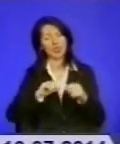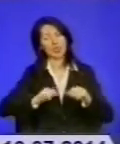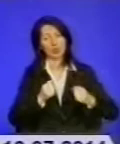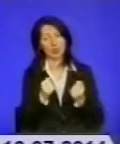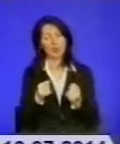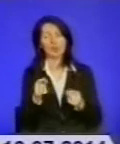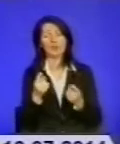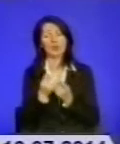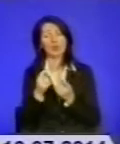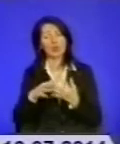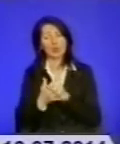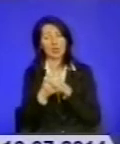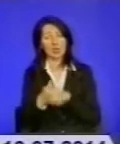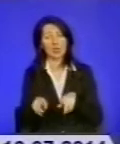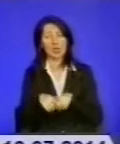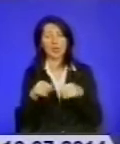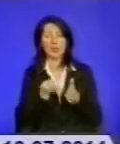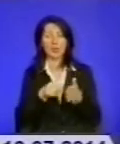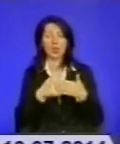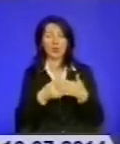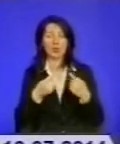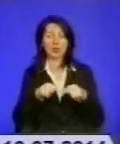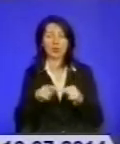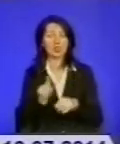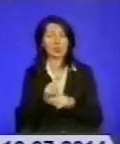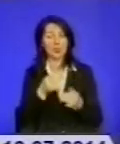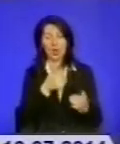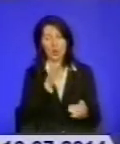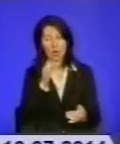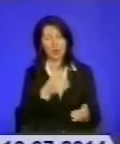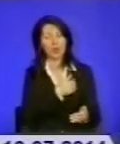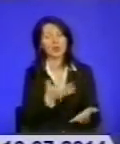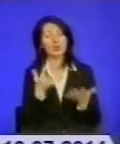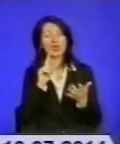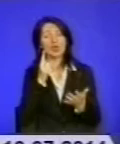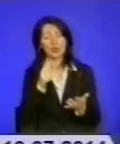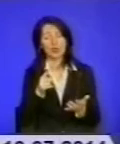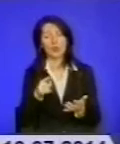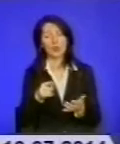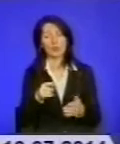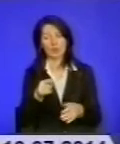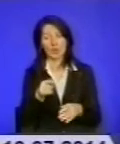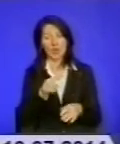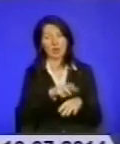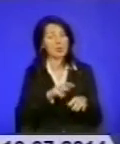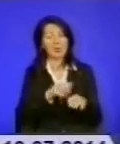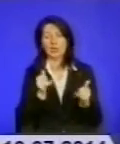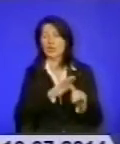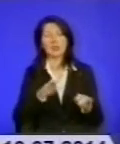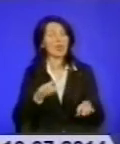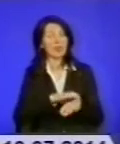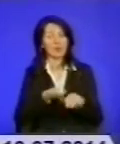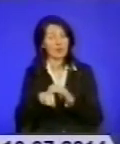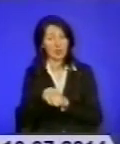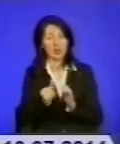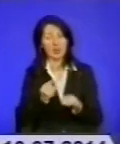громадських організацій з Тернополя. Кажуть, найперше хочуть з'ясувати, чому підозрюваний наразі не під вартою і чи зафіксувала